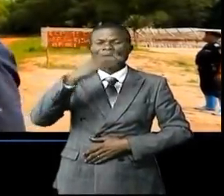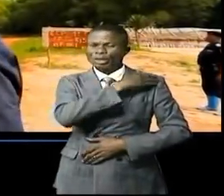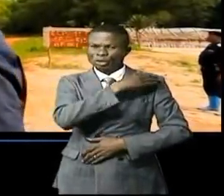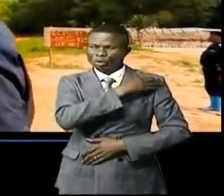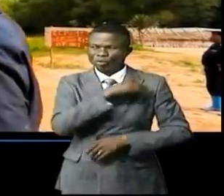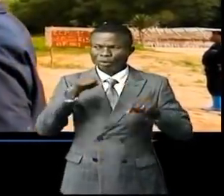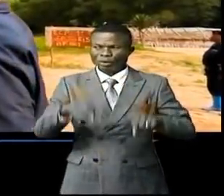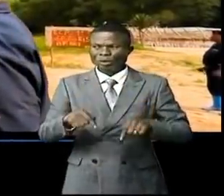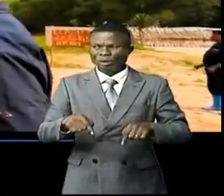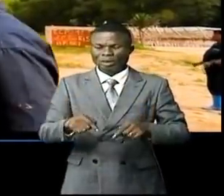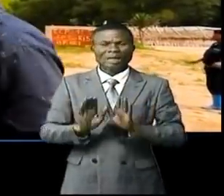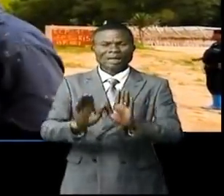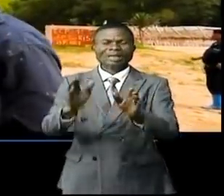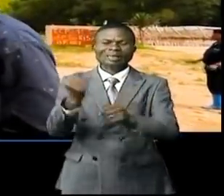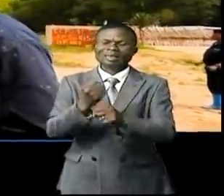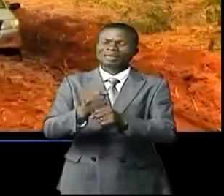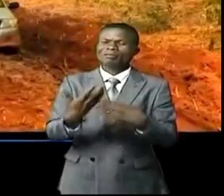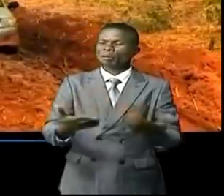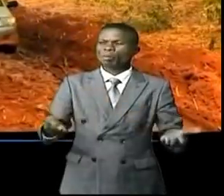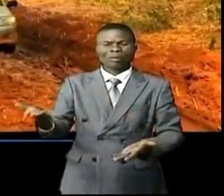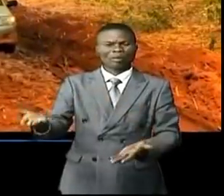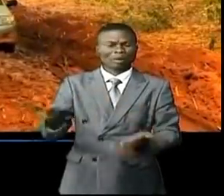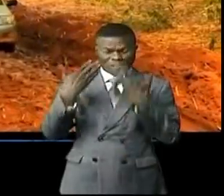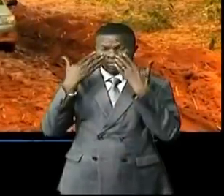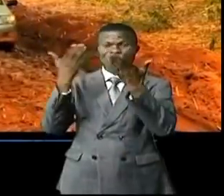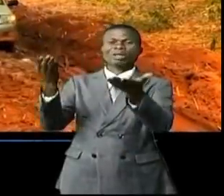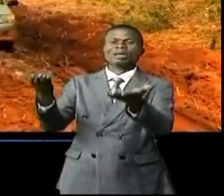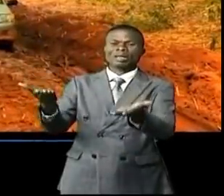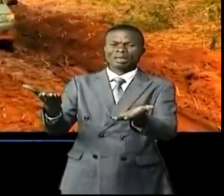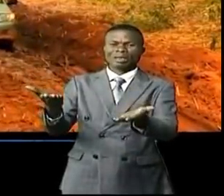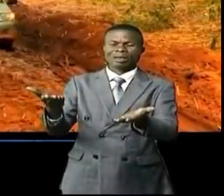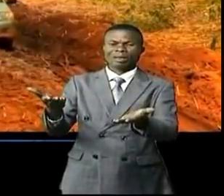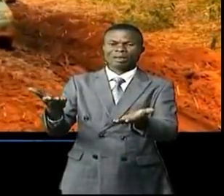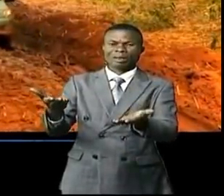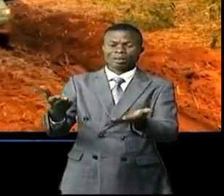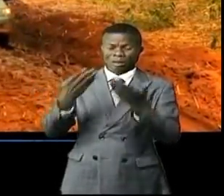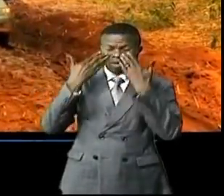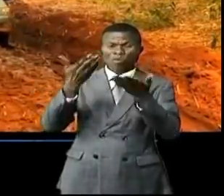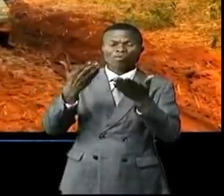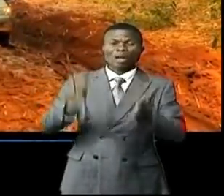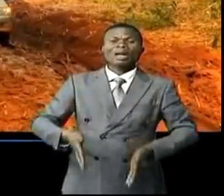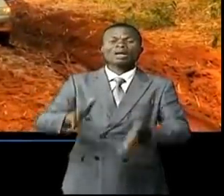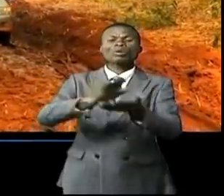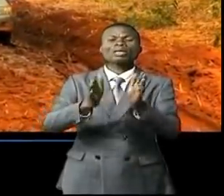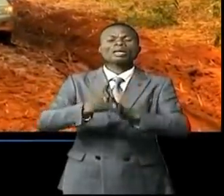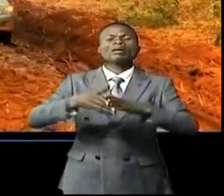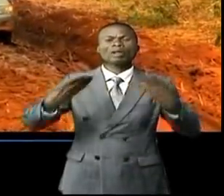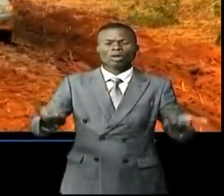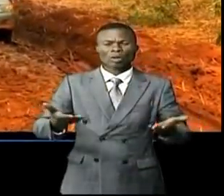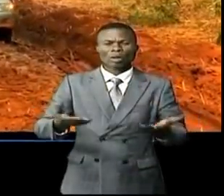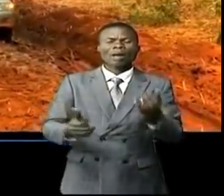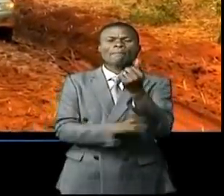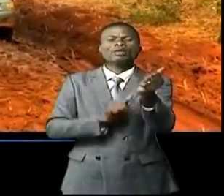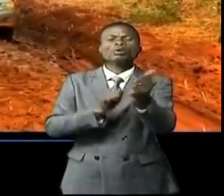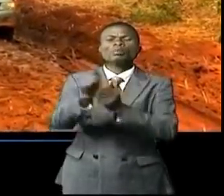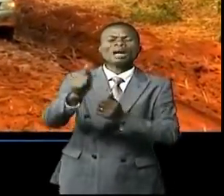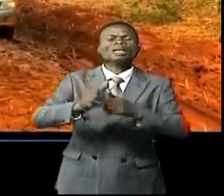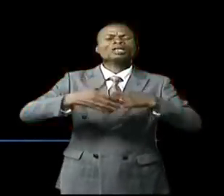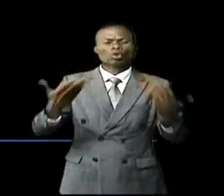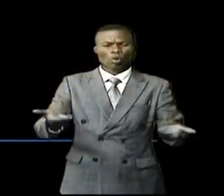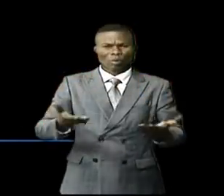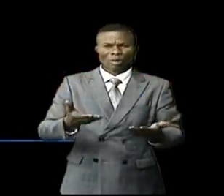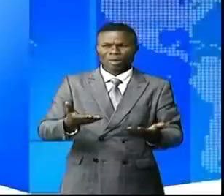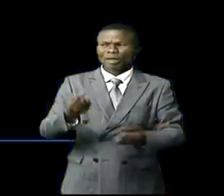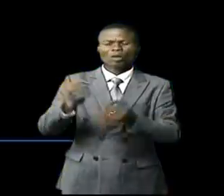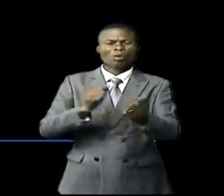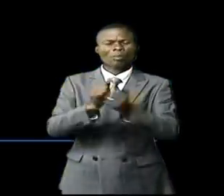nous a laissé ça comme souvenir. Regardez dans quel état et dans quelles conditions, n'est-ce pas, les...